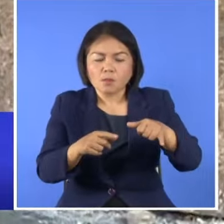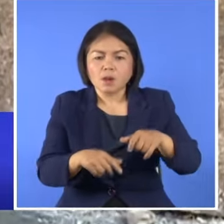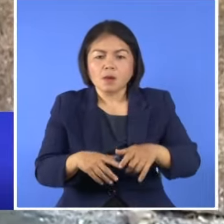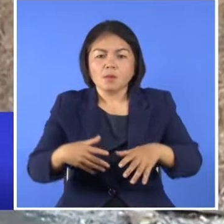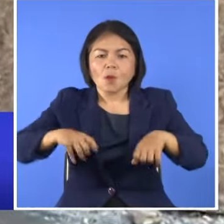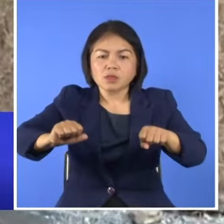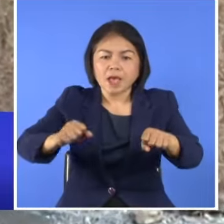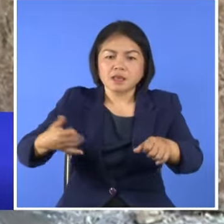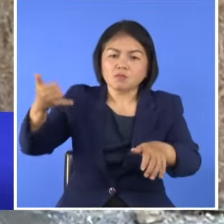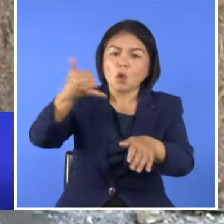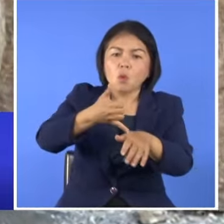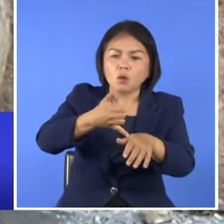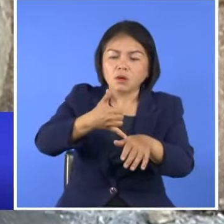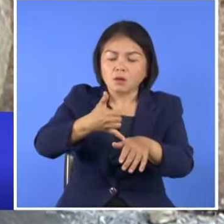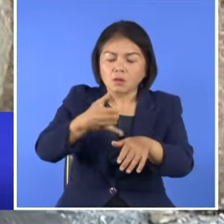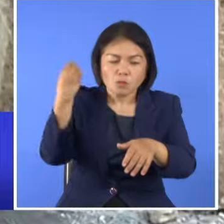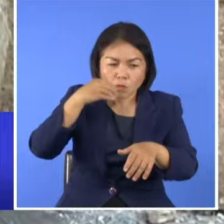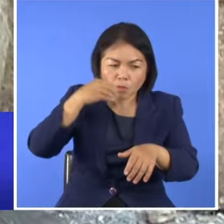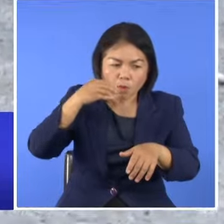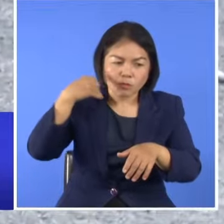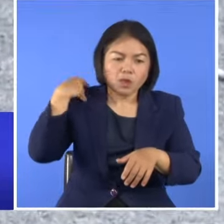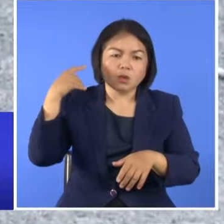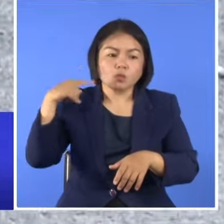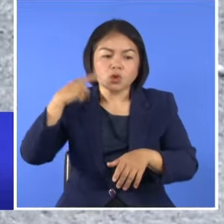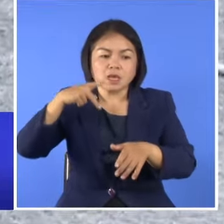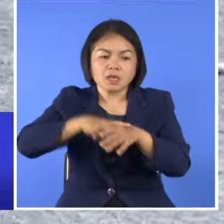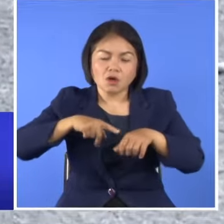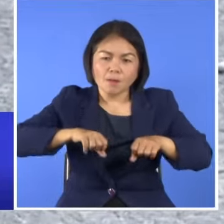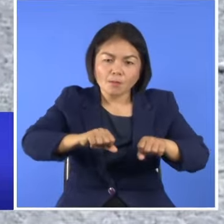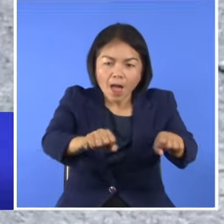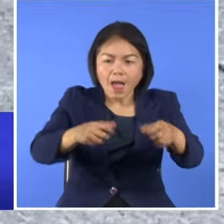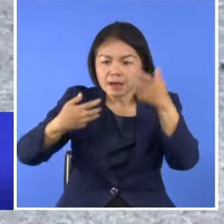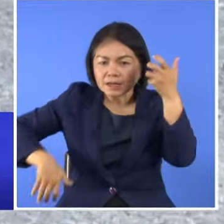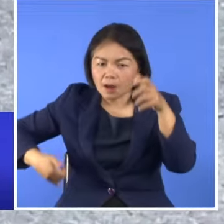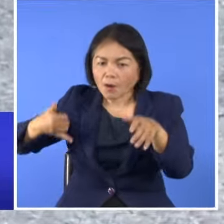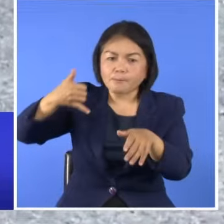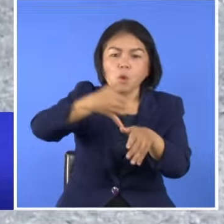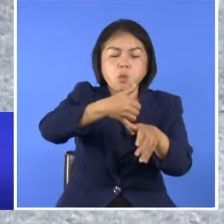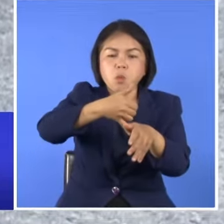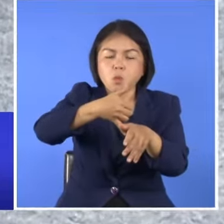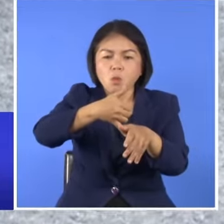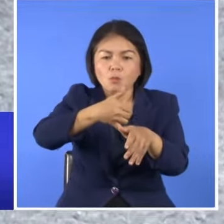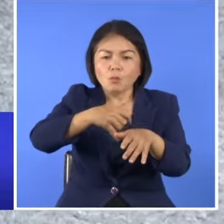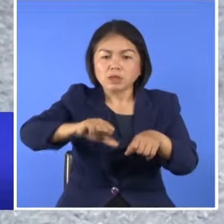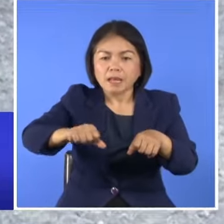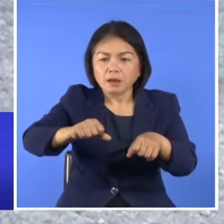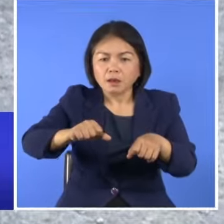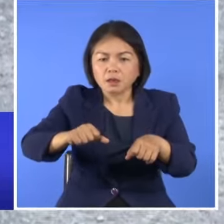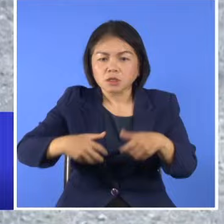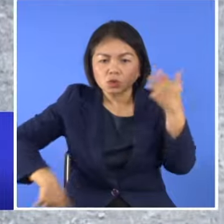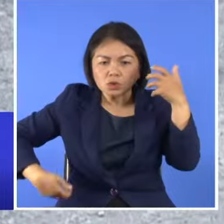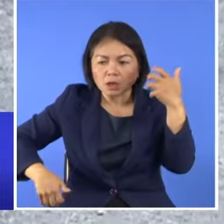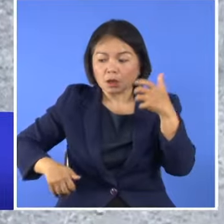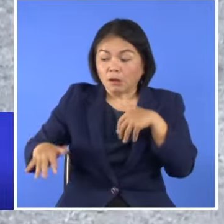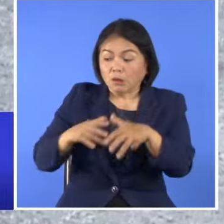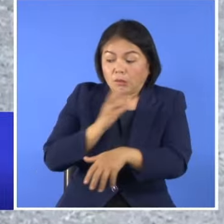นะที่เป็นผู้หญิงด้วยนะเออผู้หญิงขับมาเนี่ยแหมมันเล็งเลยพอได้จังหวะปั๊บกระโดดขึ้นไปบนมอเตอร์ไซค์เลยก็สร้างความหวาด